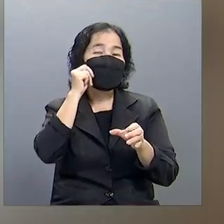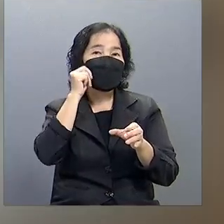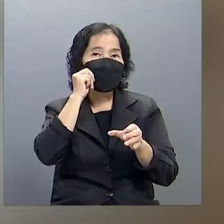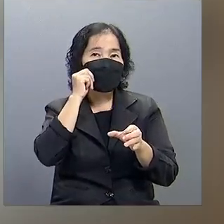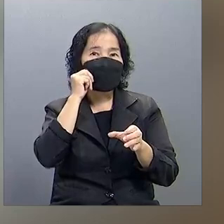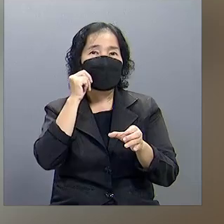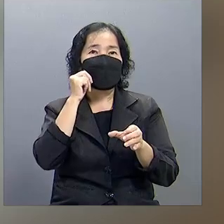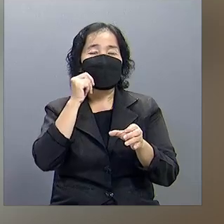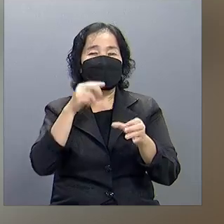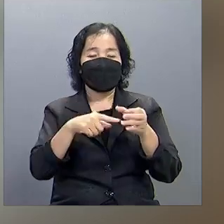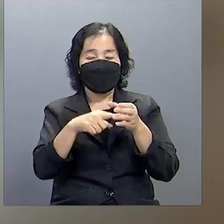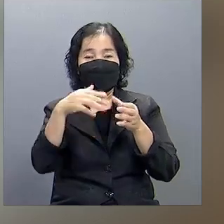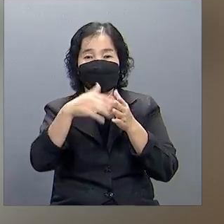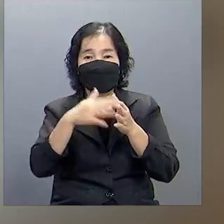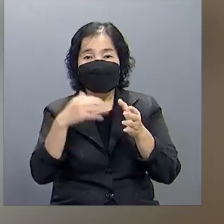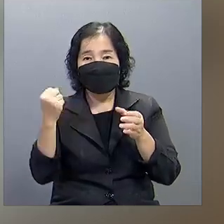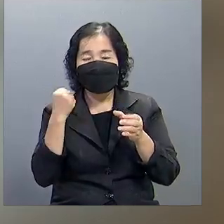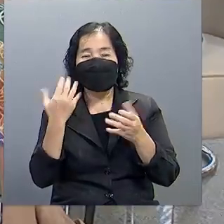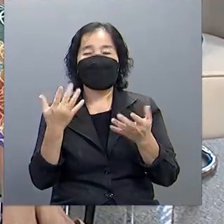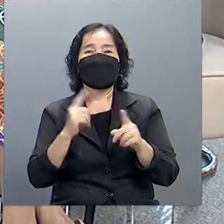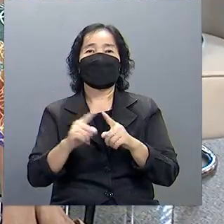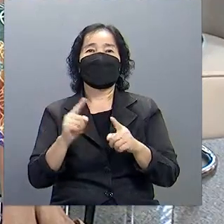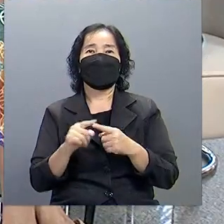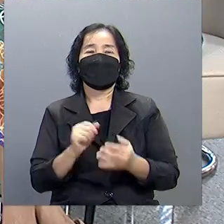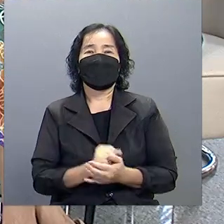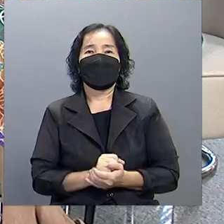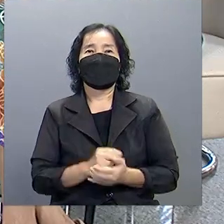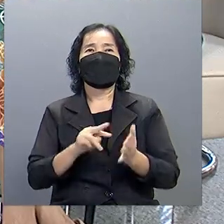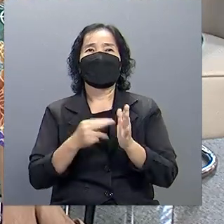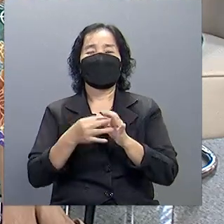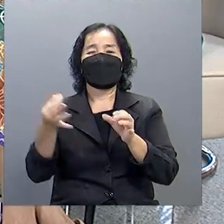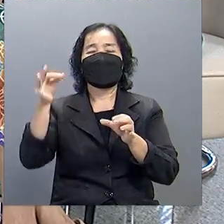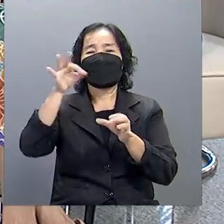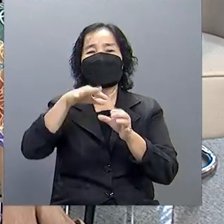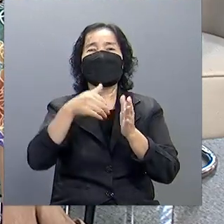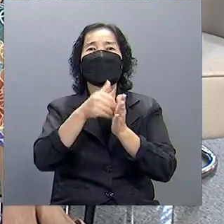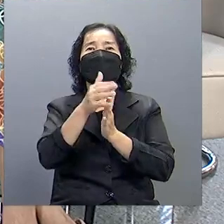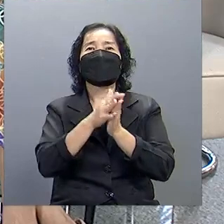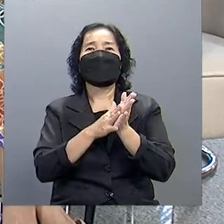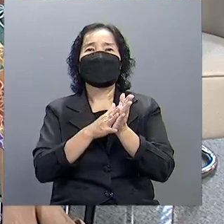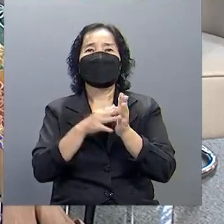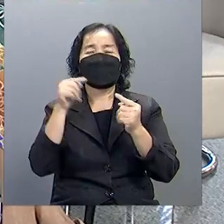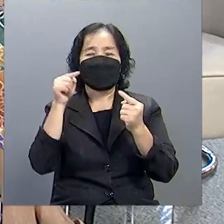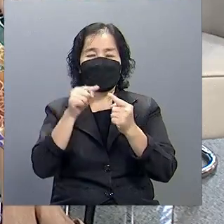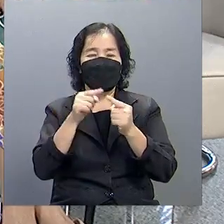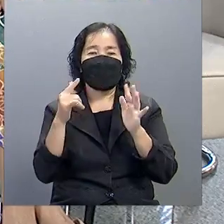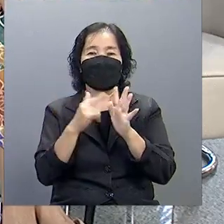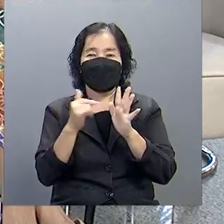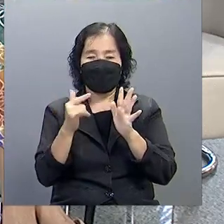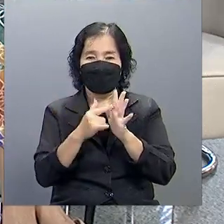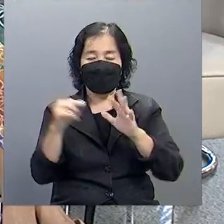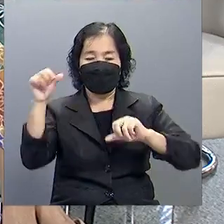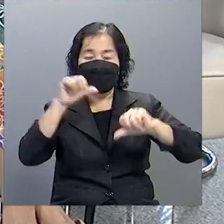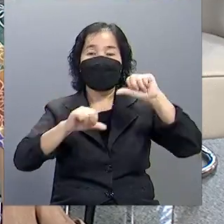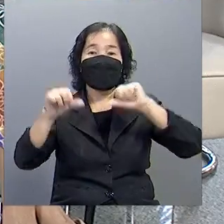สีเข้มมากจะมาเห็นข่าวความตั้งใจของผู้อื่นมันคือสีผสมอาหารระดับมันคือสีที่ใช้ในยาเป็นสีที่ใช้ในอุตสาหกรรม